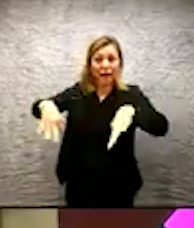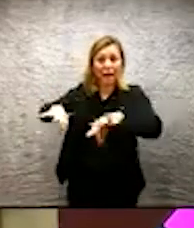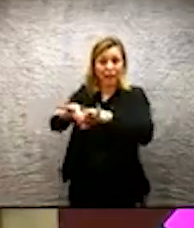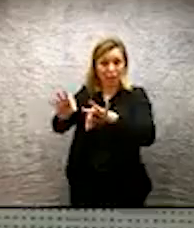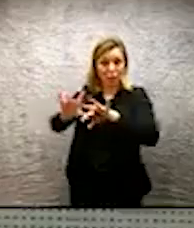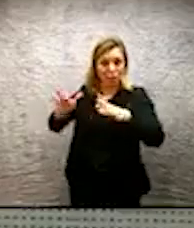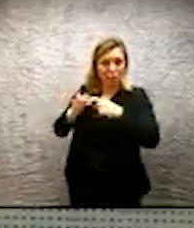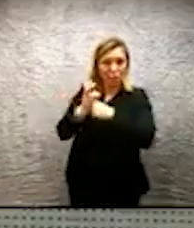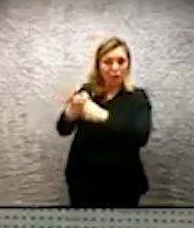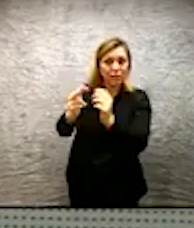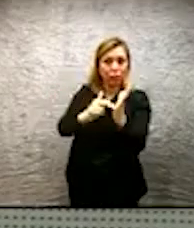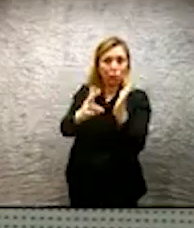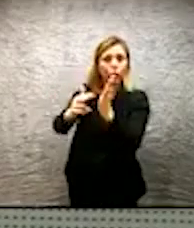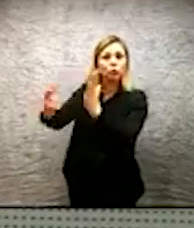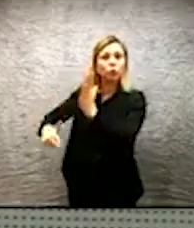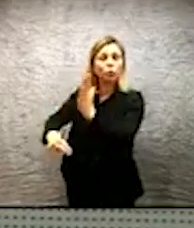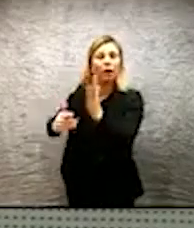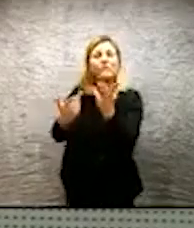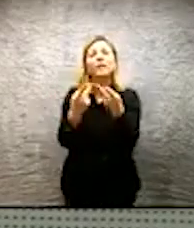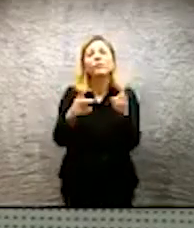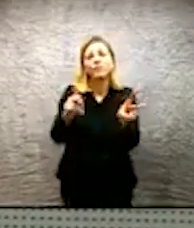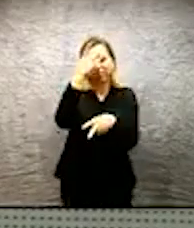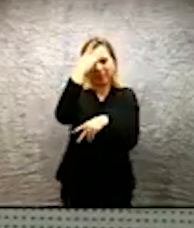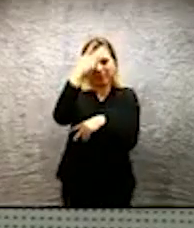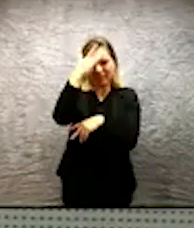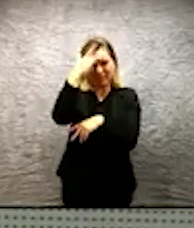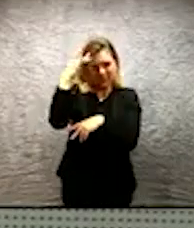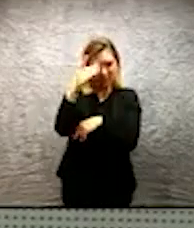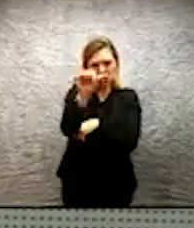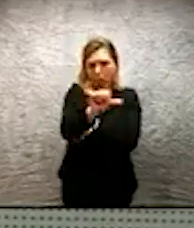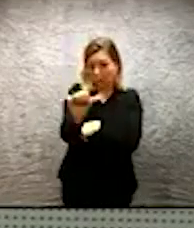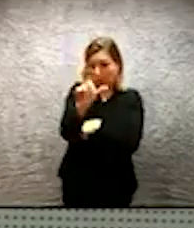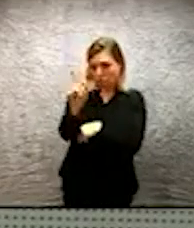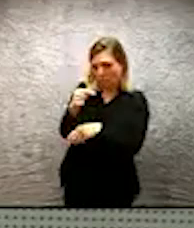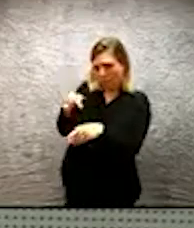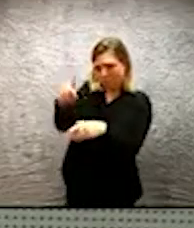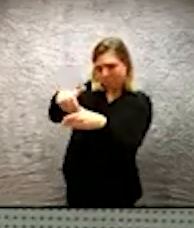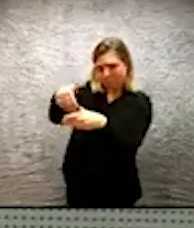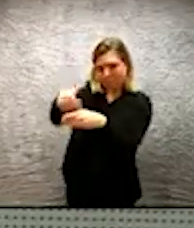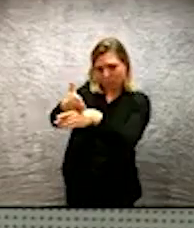convention avec Saint-André. Vous avez une date sur